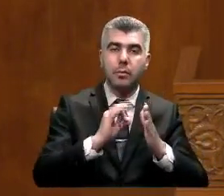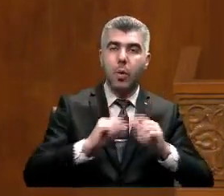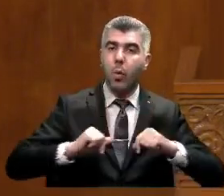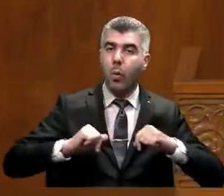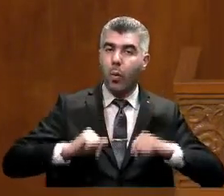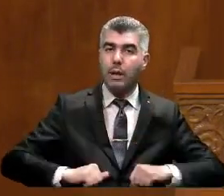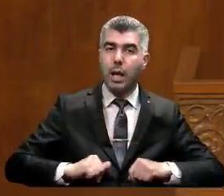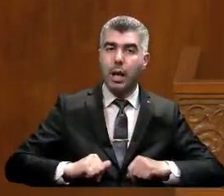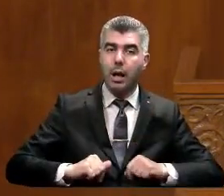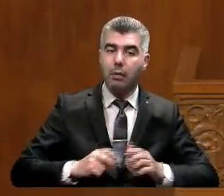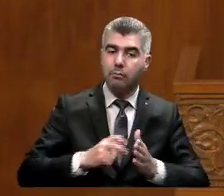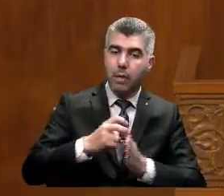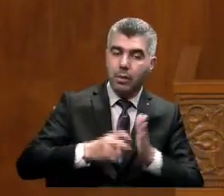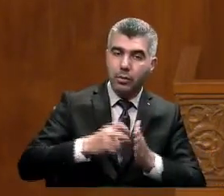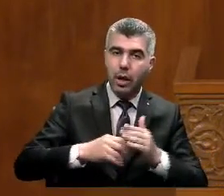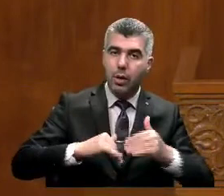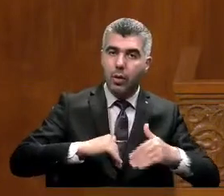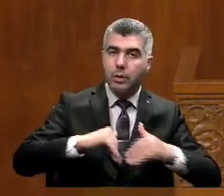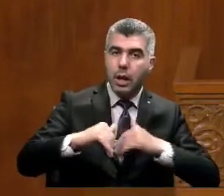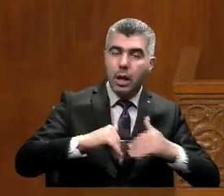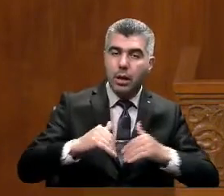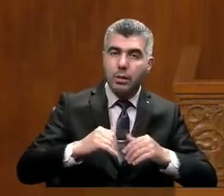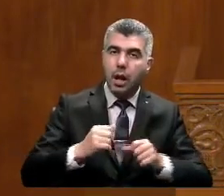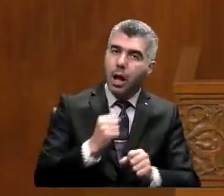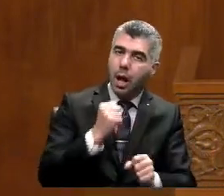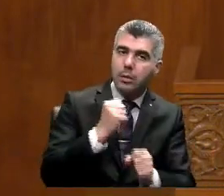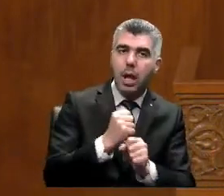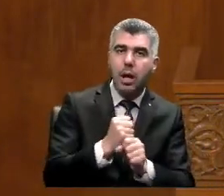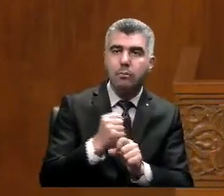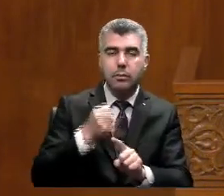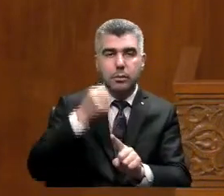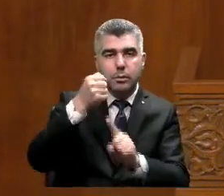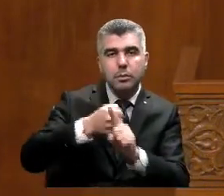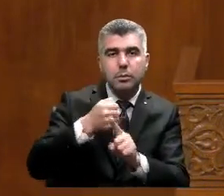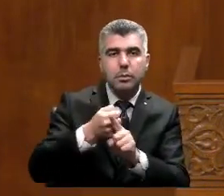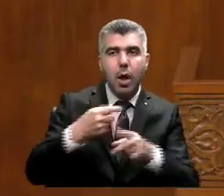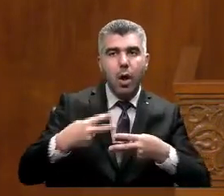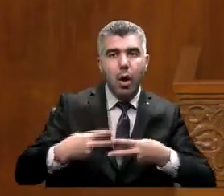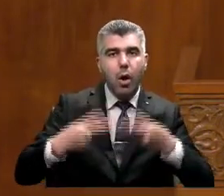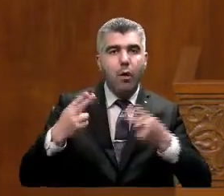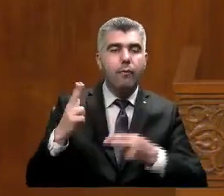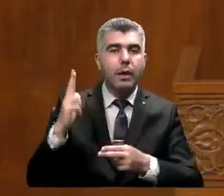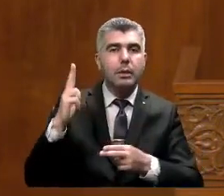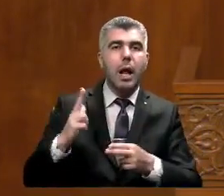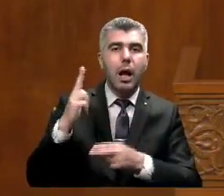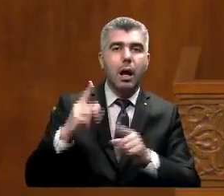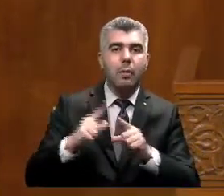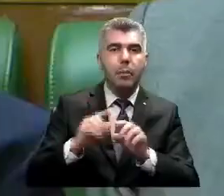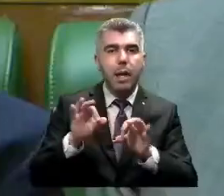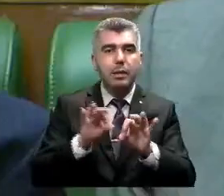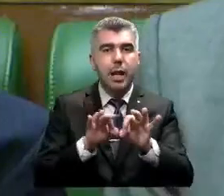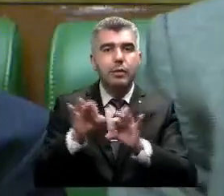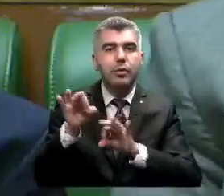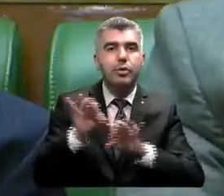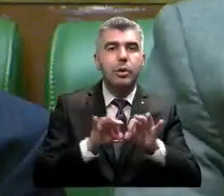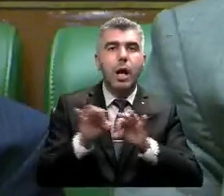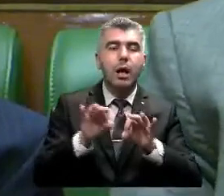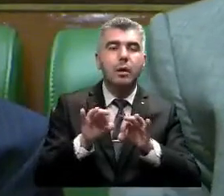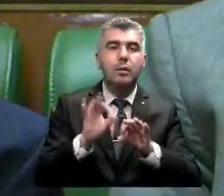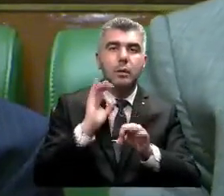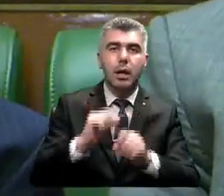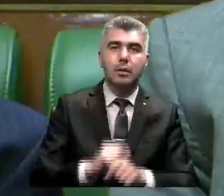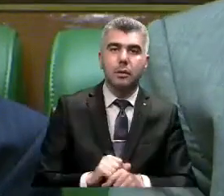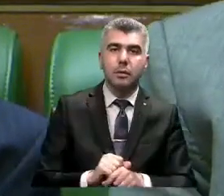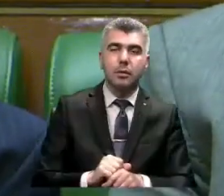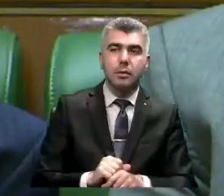النقل واللوجستيك تنكب حاليا على التحضير لإطلاق دراسة استراتيجية في هذا الباب، وسنقوم